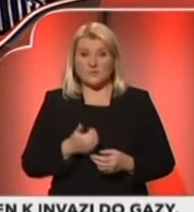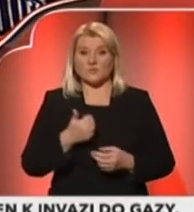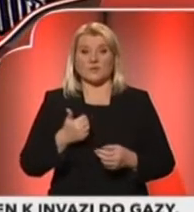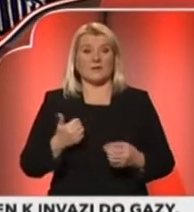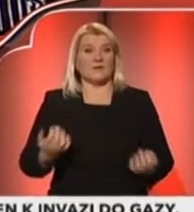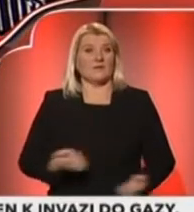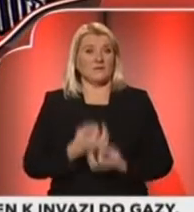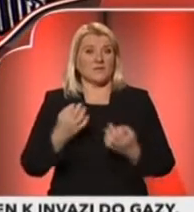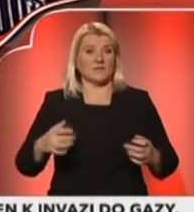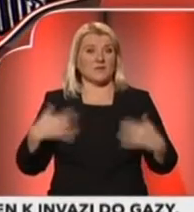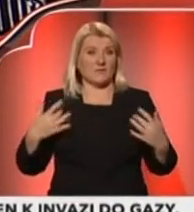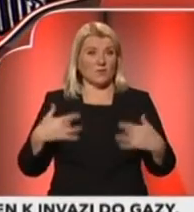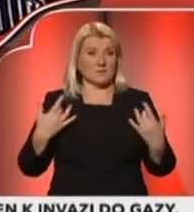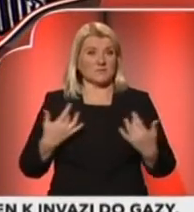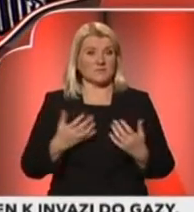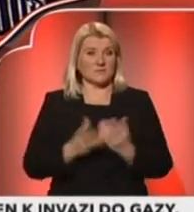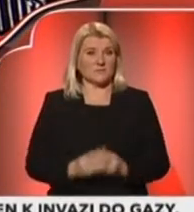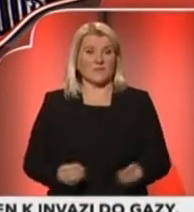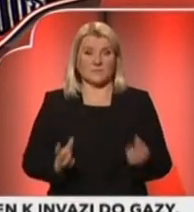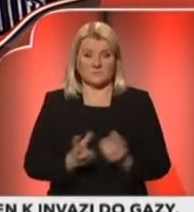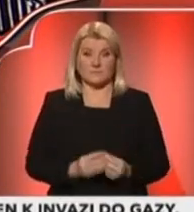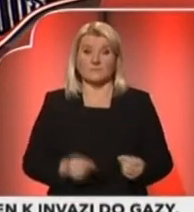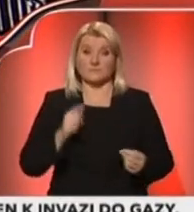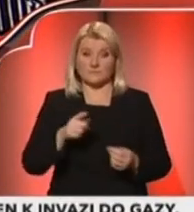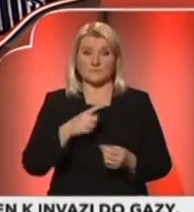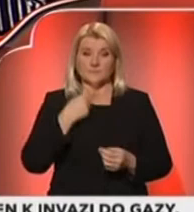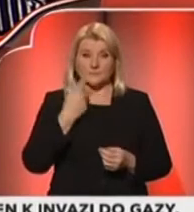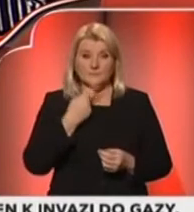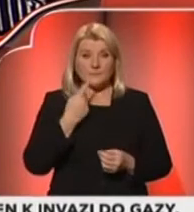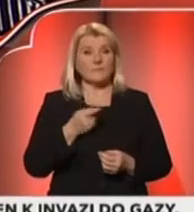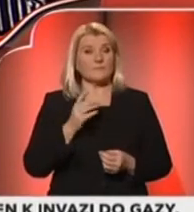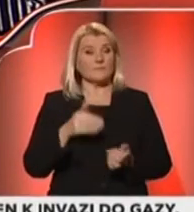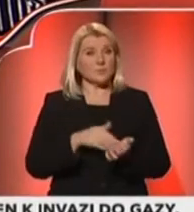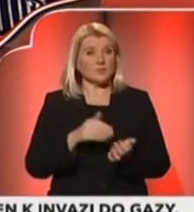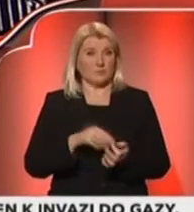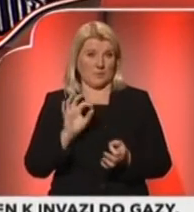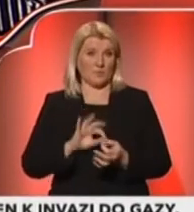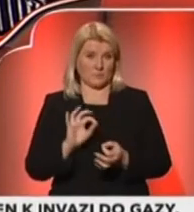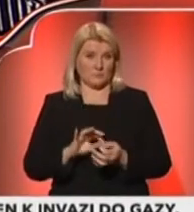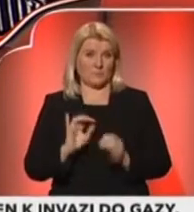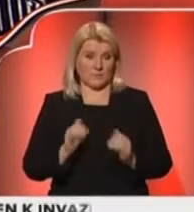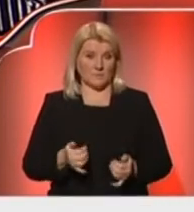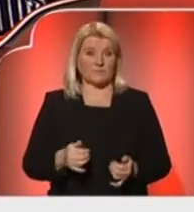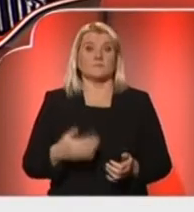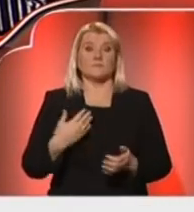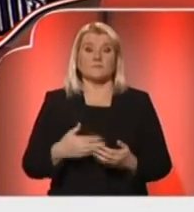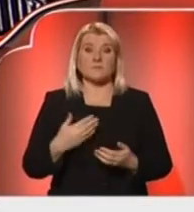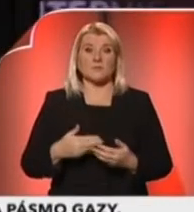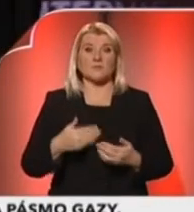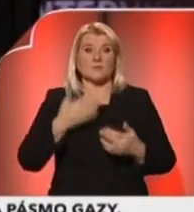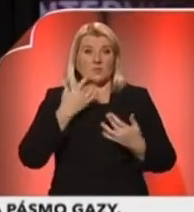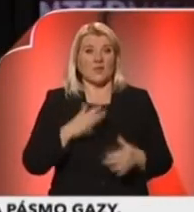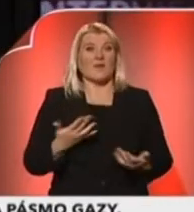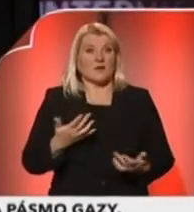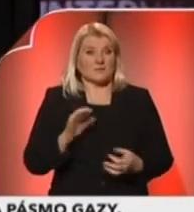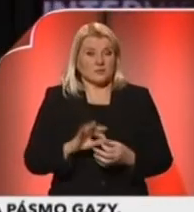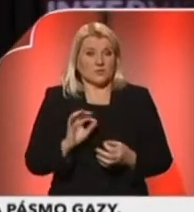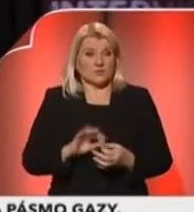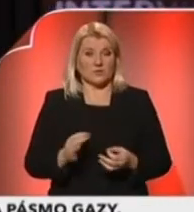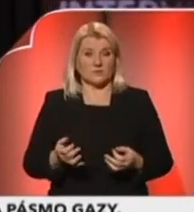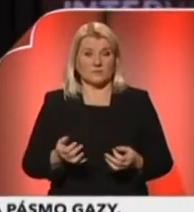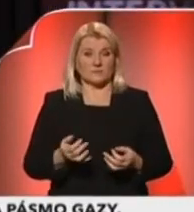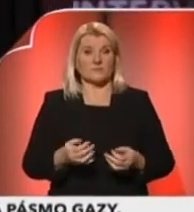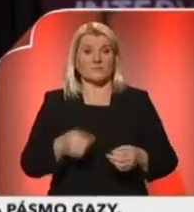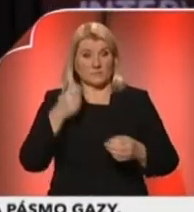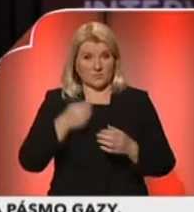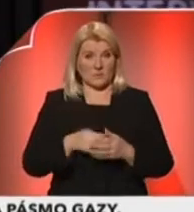u zdravotnictví zastavíme, vy říkáte, že bude potřeba šetřit, tak šetřit v jakém smyslu? A